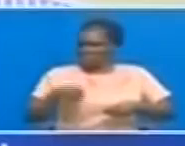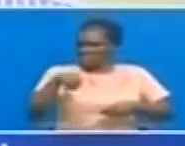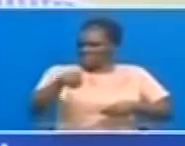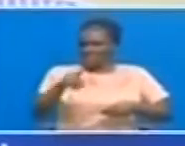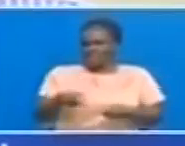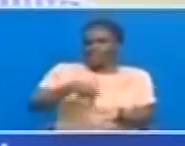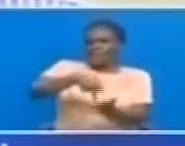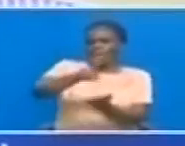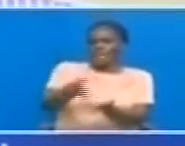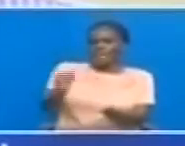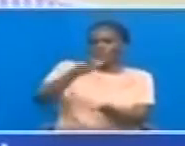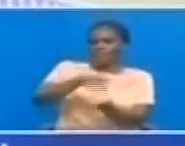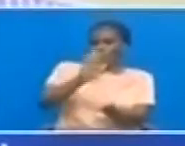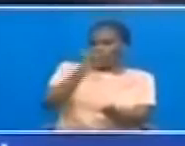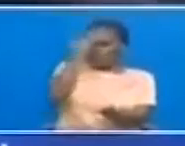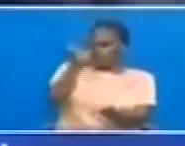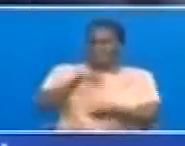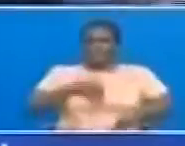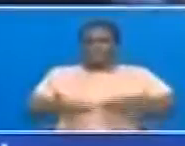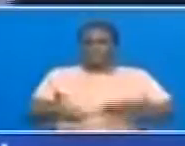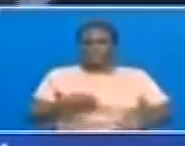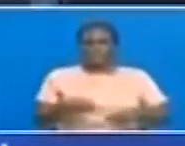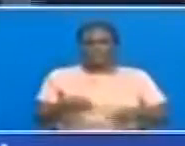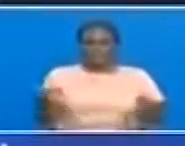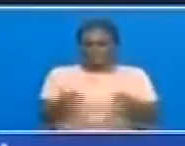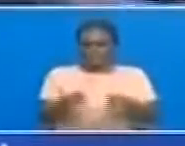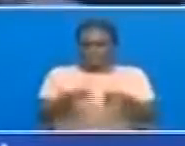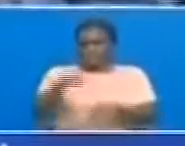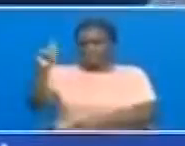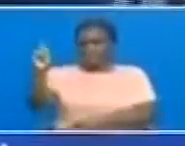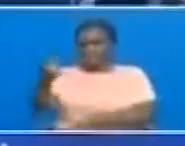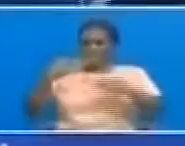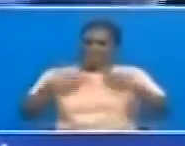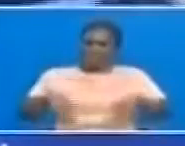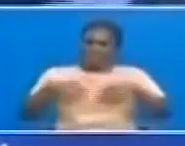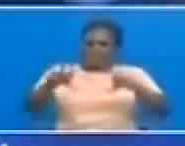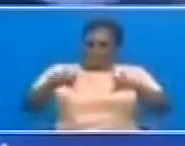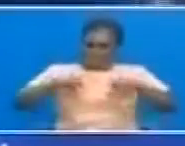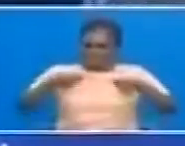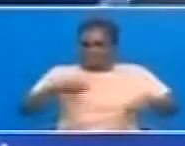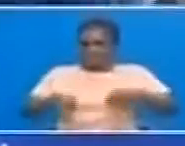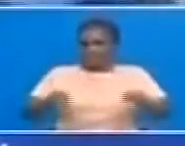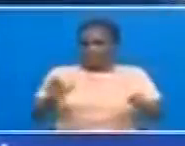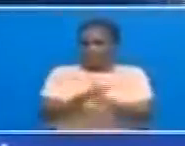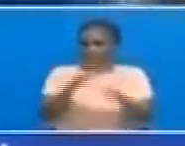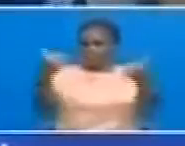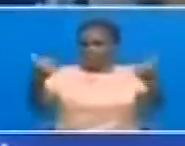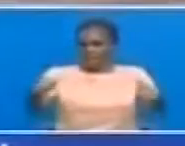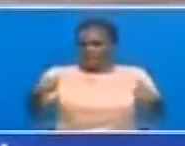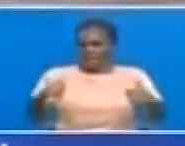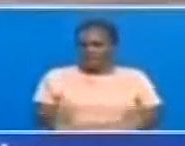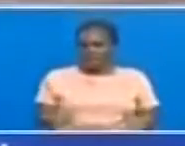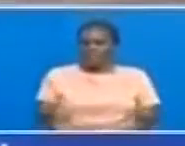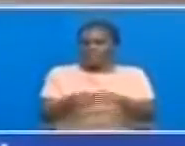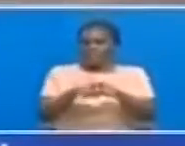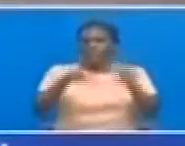cost ambazo wanalipa kwa ajili ya ule ulemavu wetu. Katika jamii ya Kenya ambayo bado haijawakubali walemavu kikamilifu, kukosa kwa